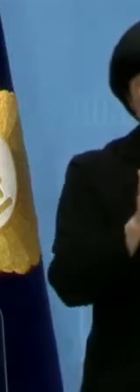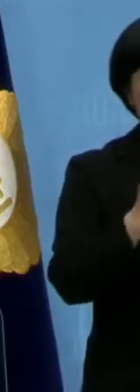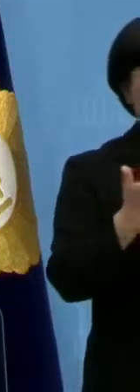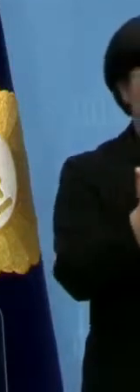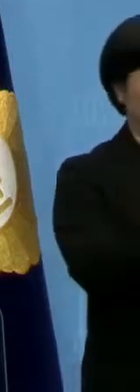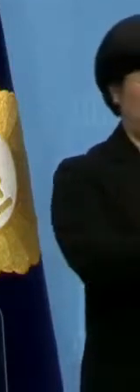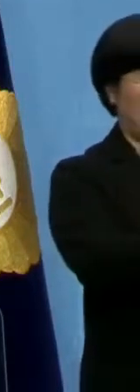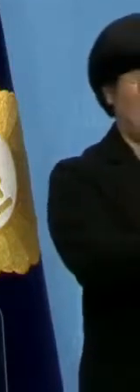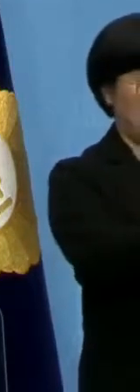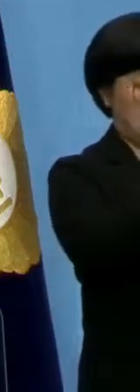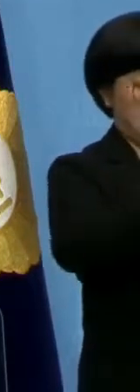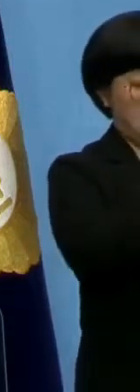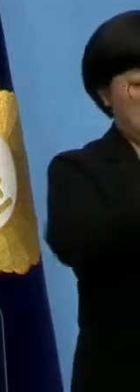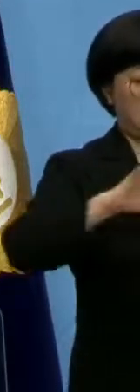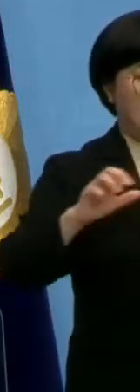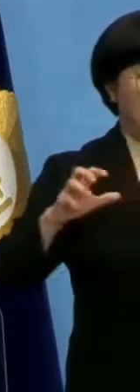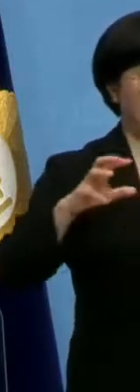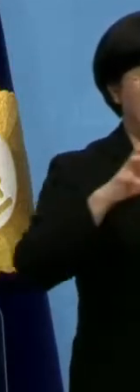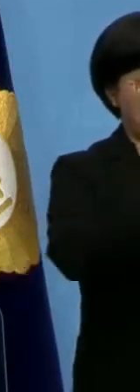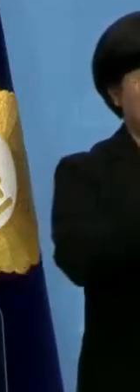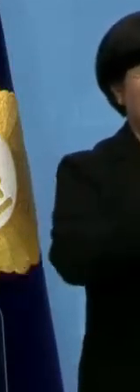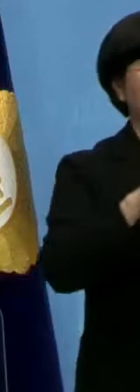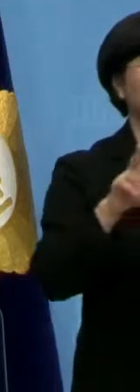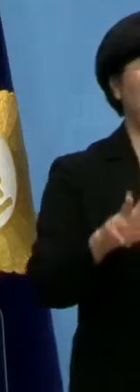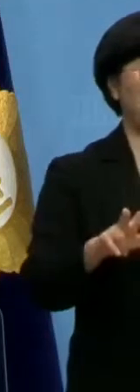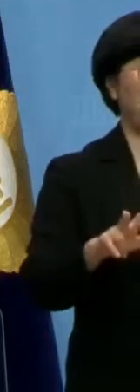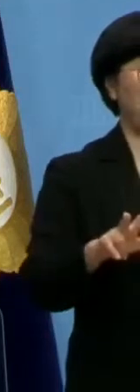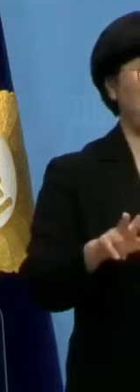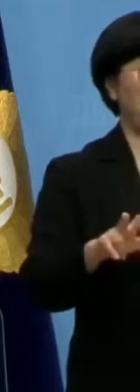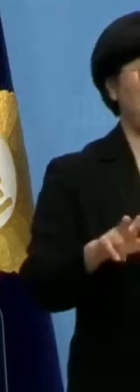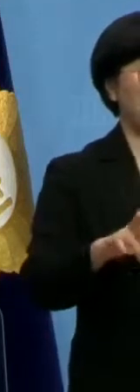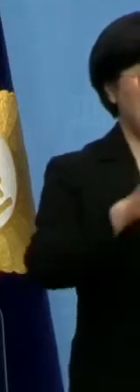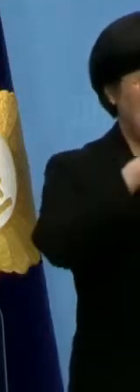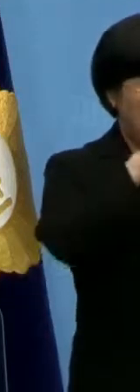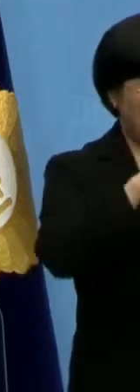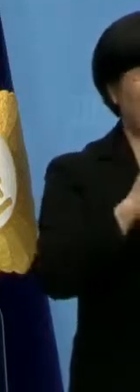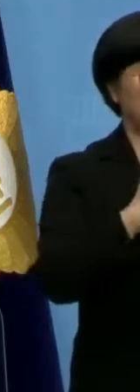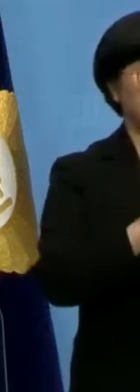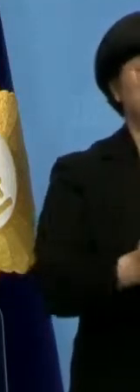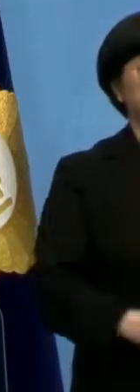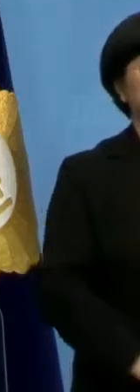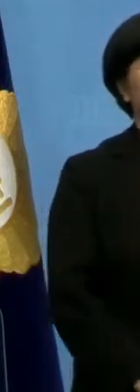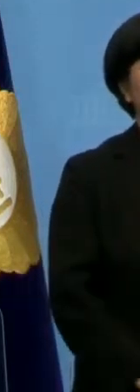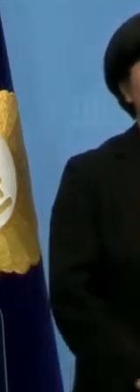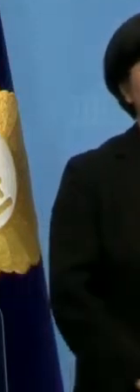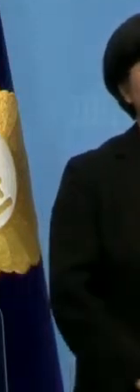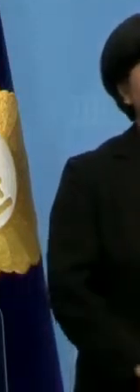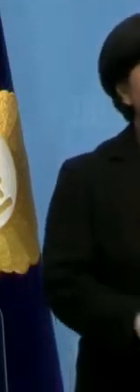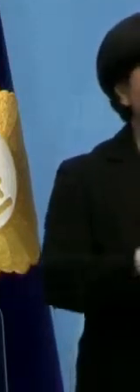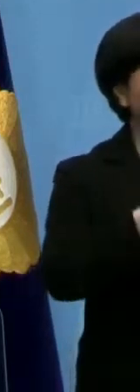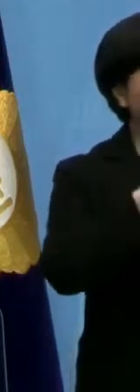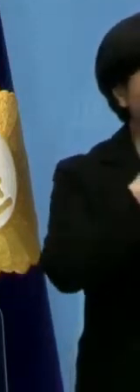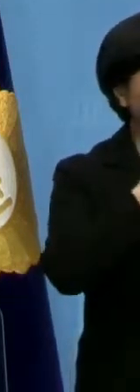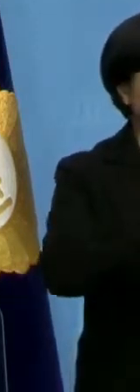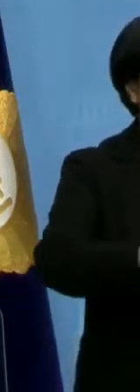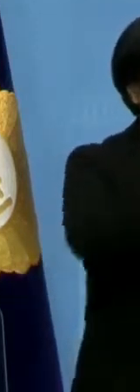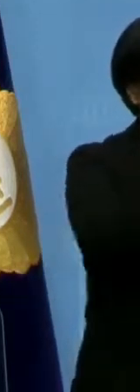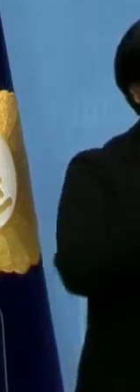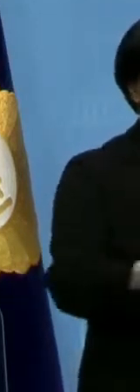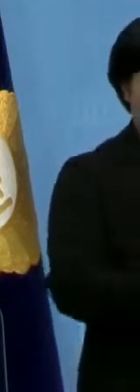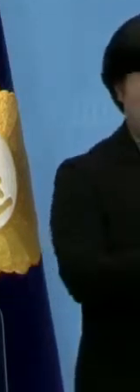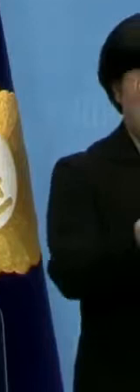노동자들에게 국가폭력은 지금도 현재 진행 중입니다. 과연 이들의